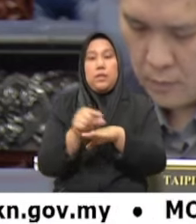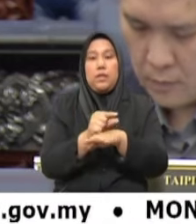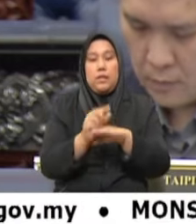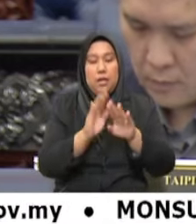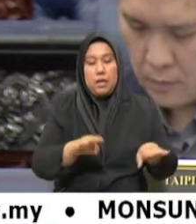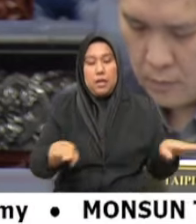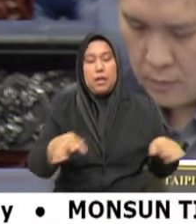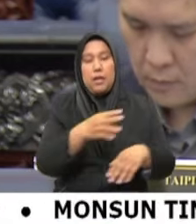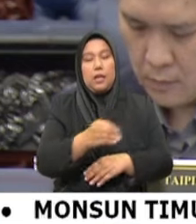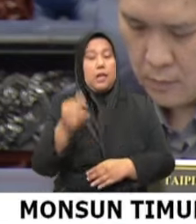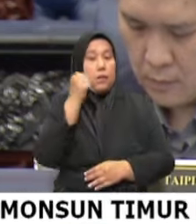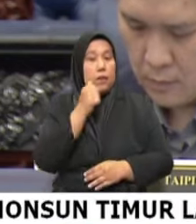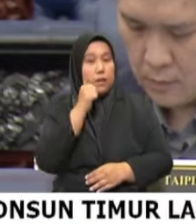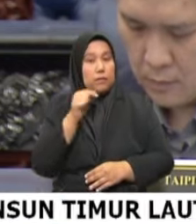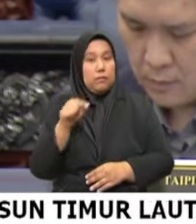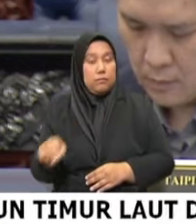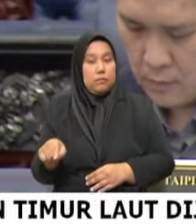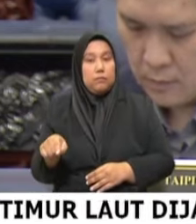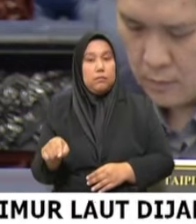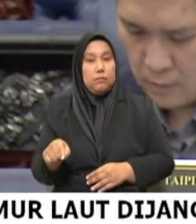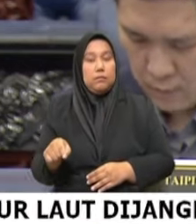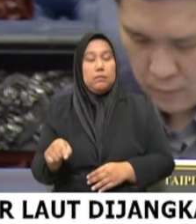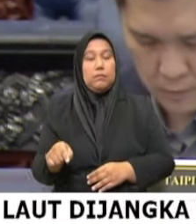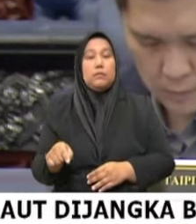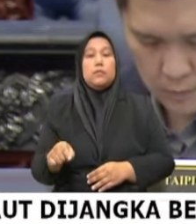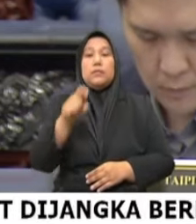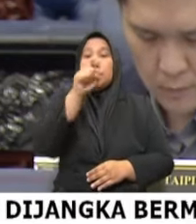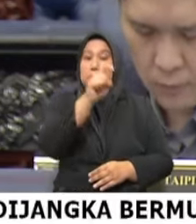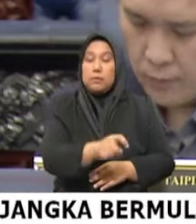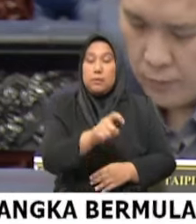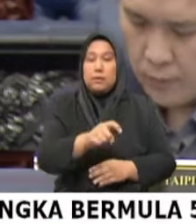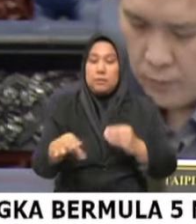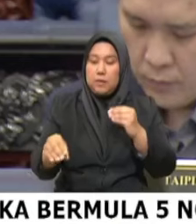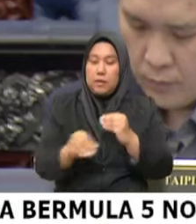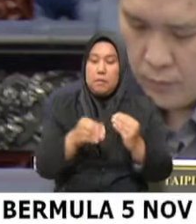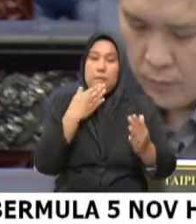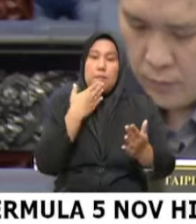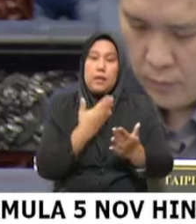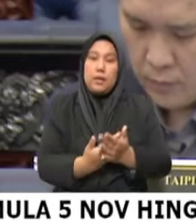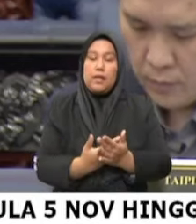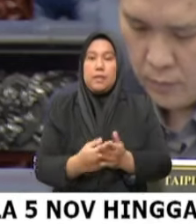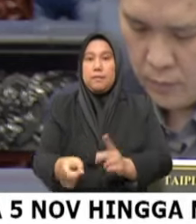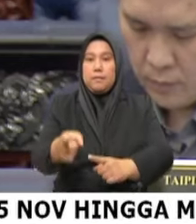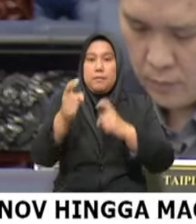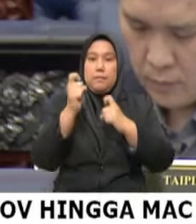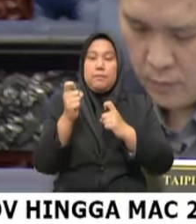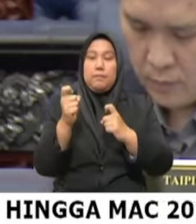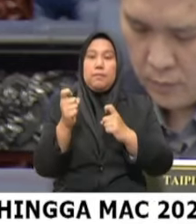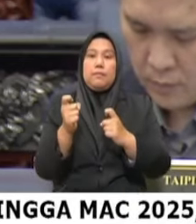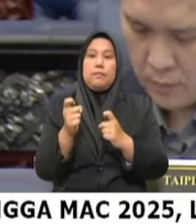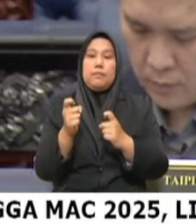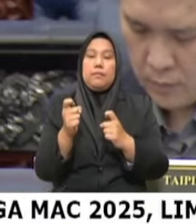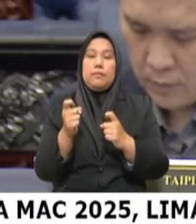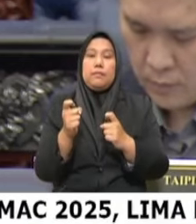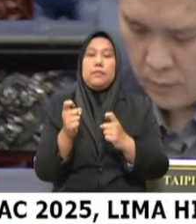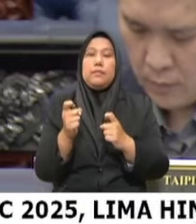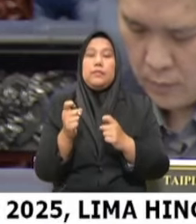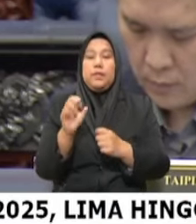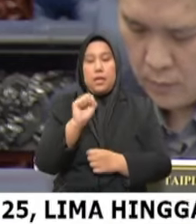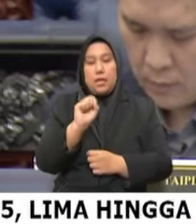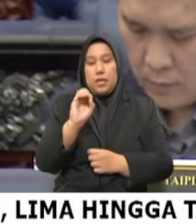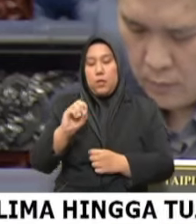didedahkan baru-baru ini menimbulkan keperluan untuk penambahbaikan segera dalam prosedur operasi